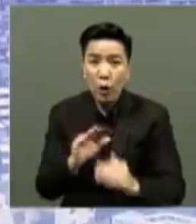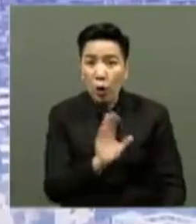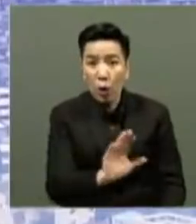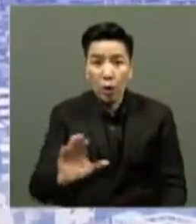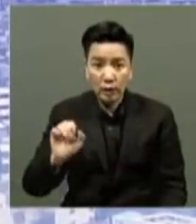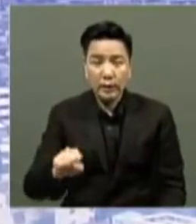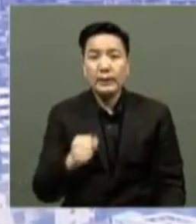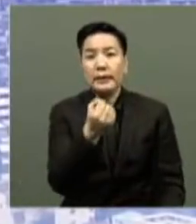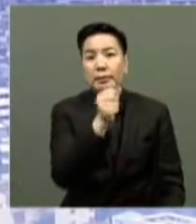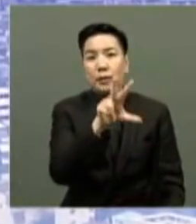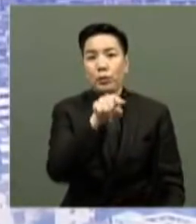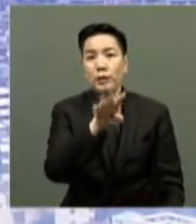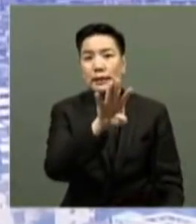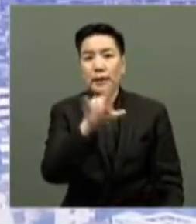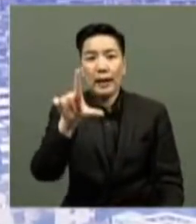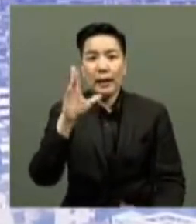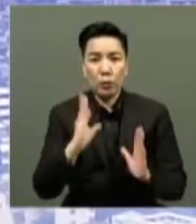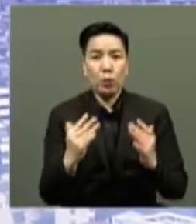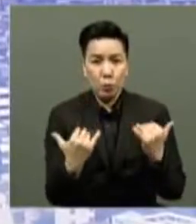นอกจากนี้ก็จะอยู่ระหว่างการทบทวนสิทธิ์ใช่ไหมซึ่งขณะนี้ก็มีทางเจ้าหน้าที่กำลังลงพื้นที่ไปตรวจสอบสิทธิ์ใช่มั้ยฮะถูกต้องครับดูด้วย13.4